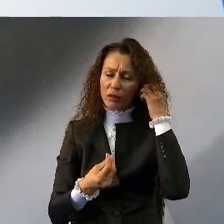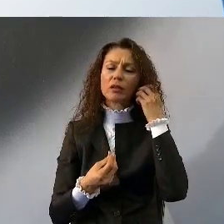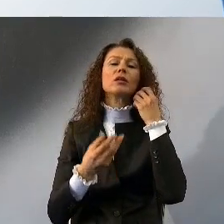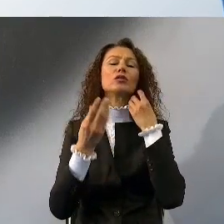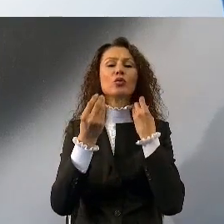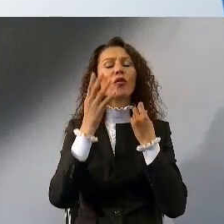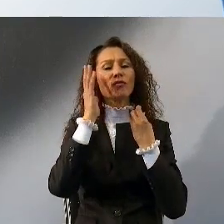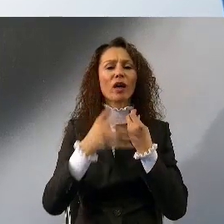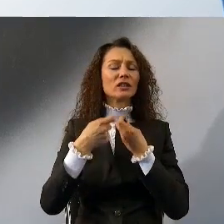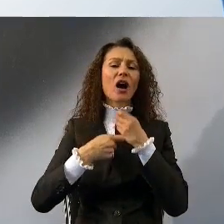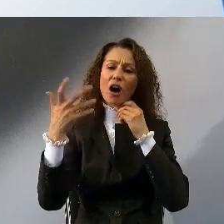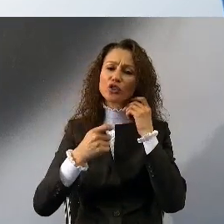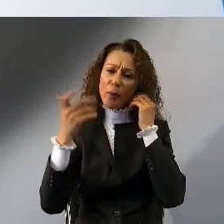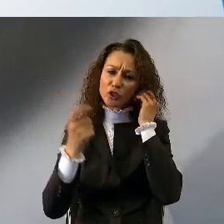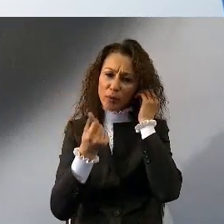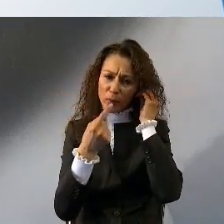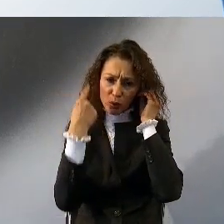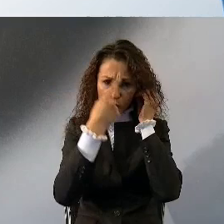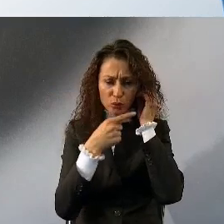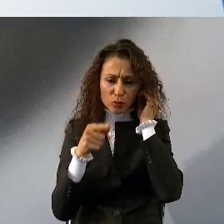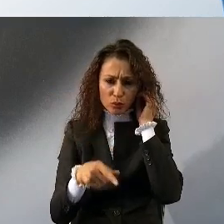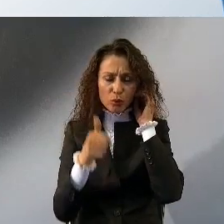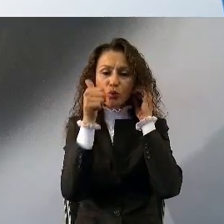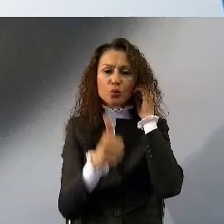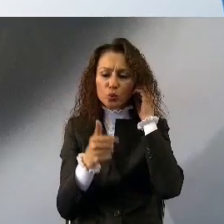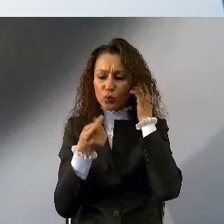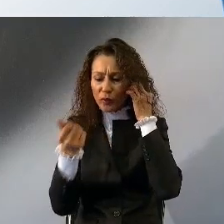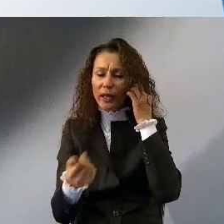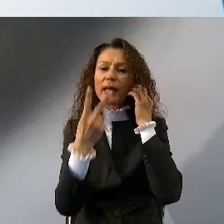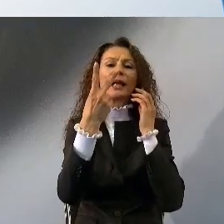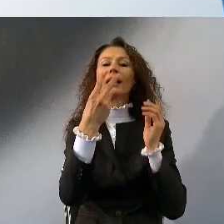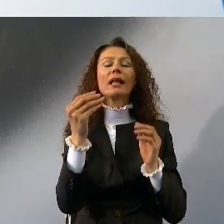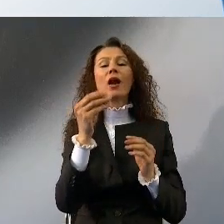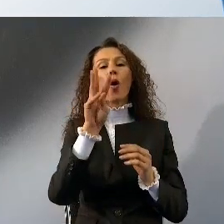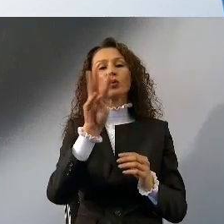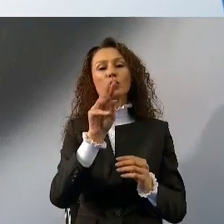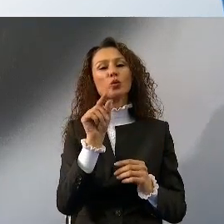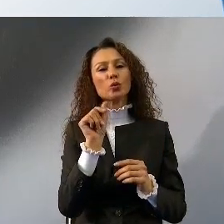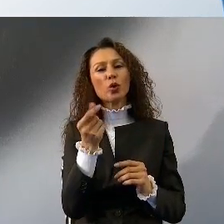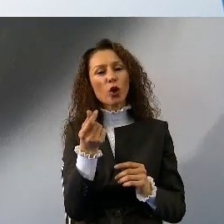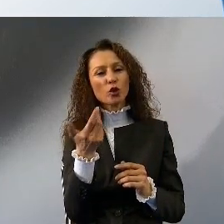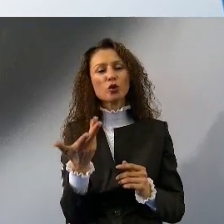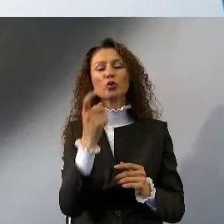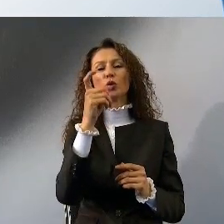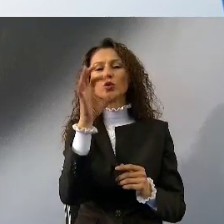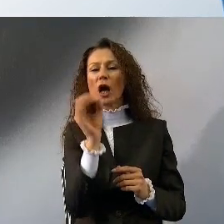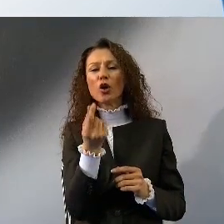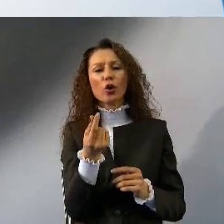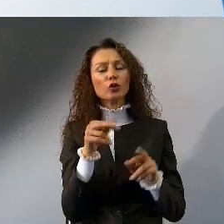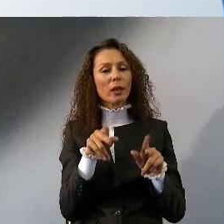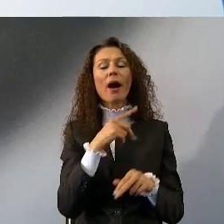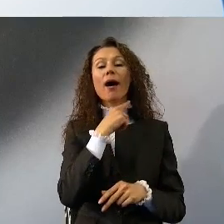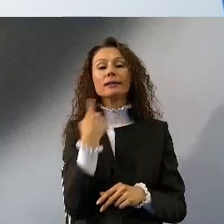o kadar fazla harcama yapıyoruz ki süte verilen 2 lira 30 kuruş, 2 lira 90 kuruş gibi bir para